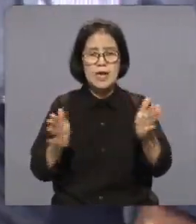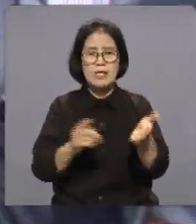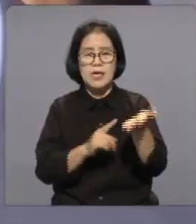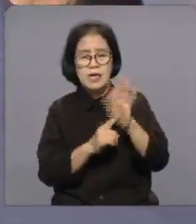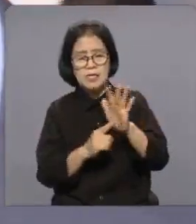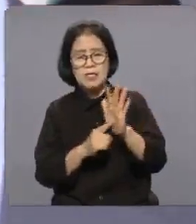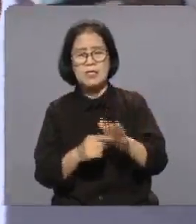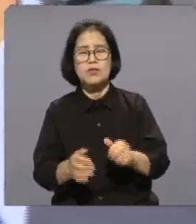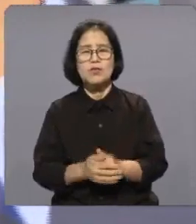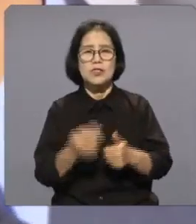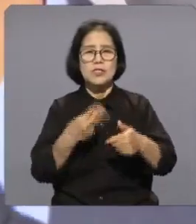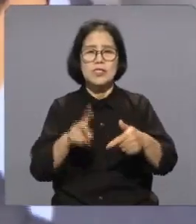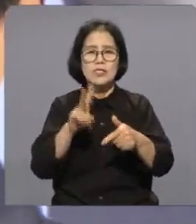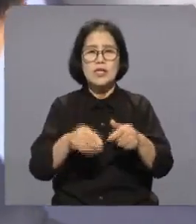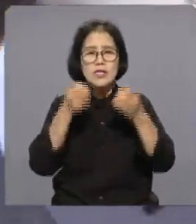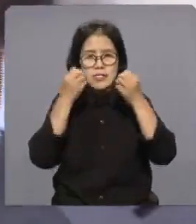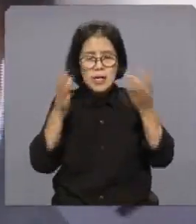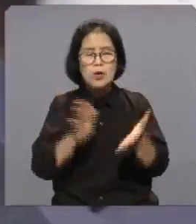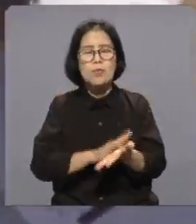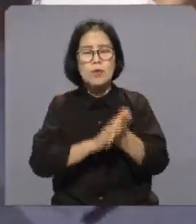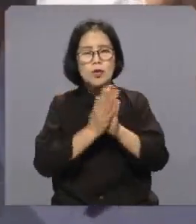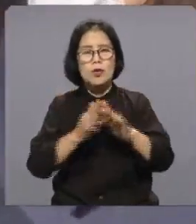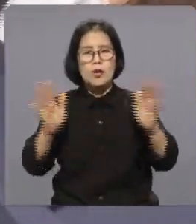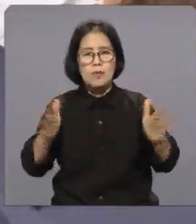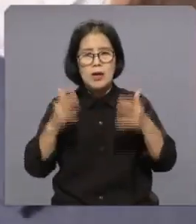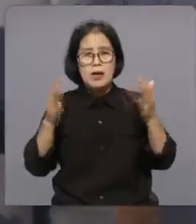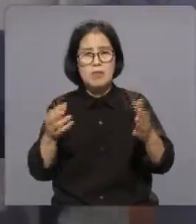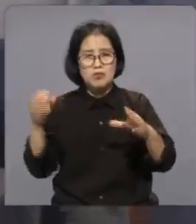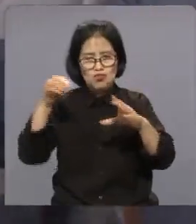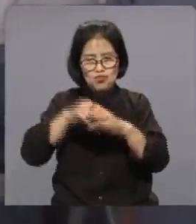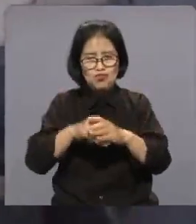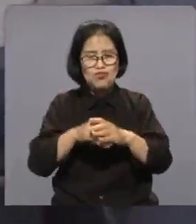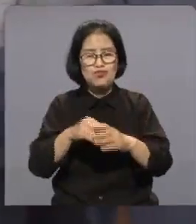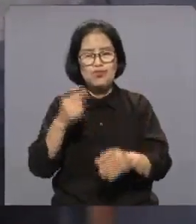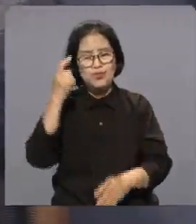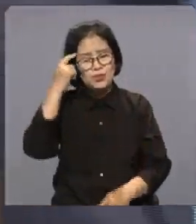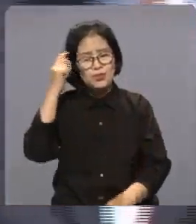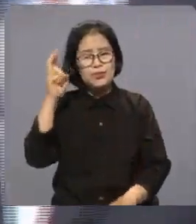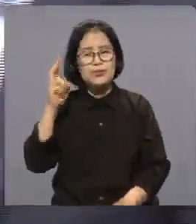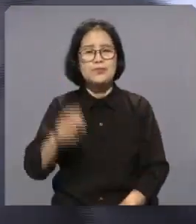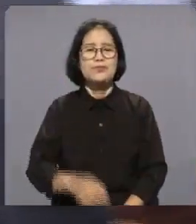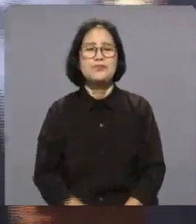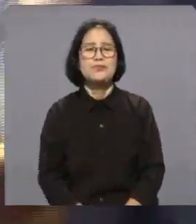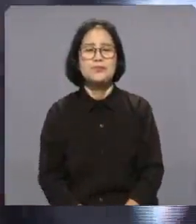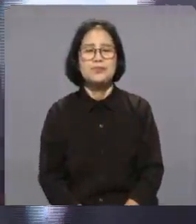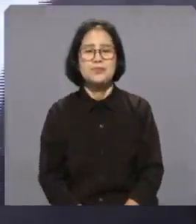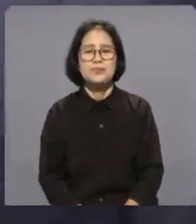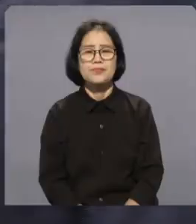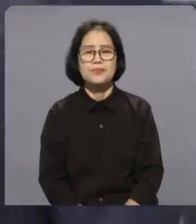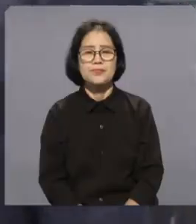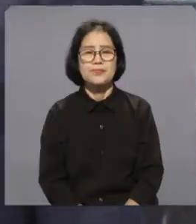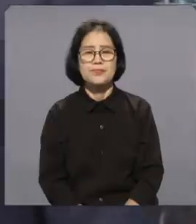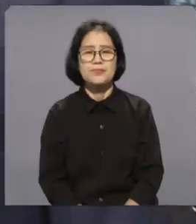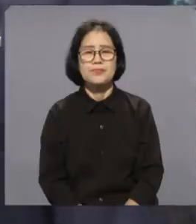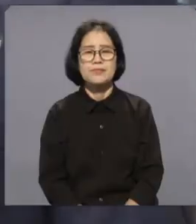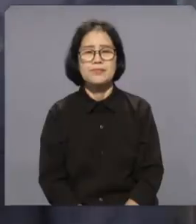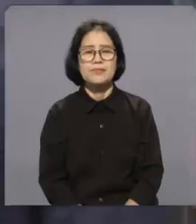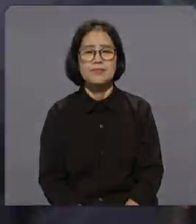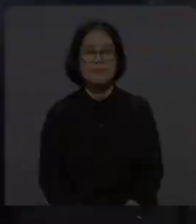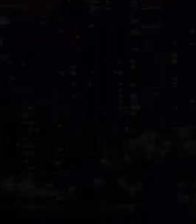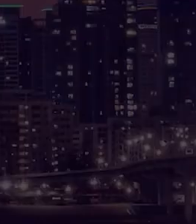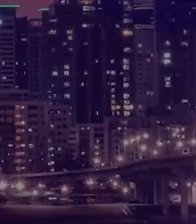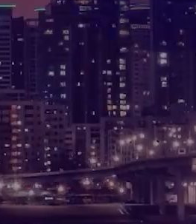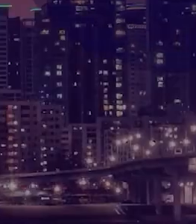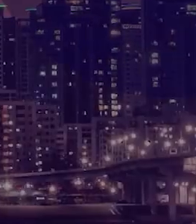동시에 인천의 새로운 변화의 바람을 불러넣는다는 방침입니다. OBS 뉴스 유승열입니다.